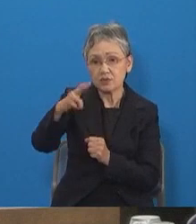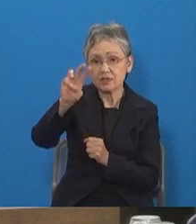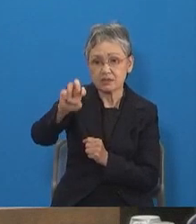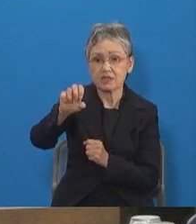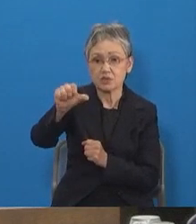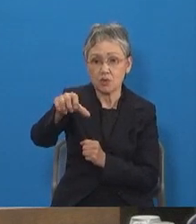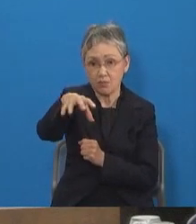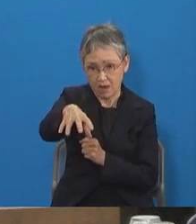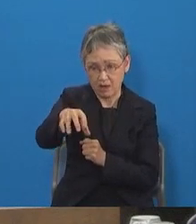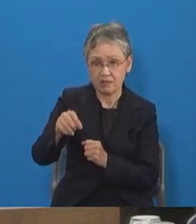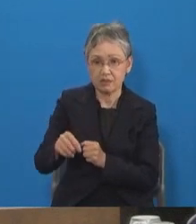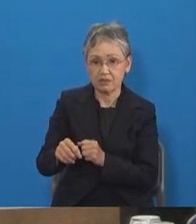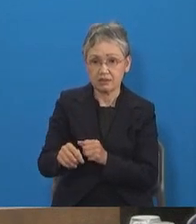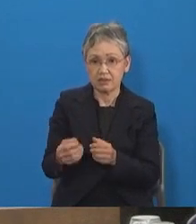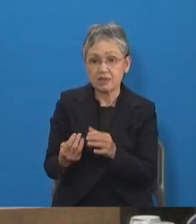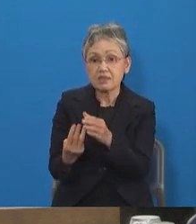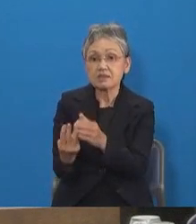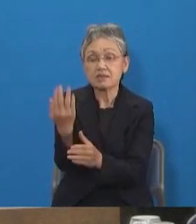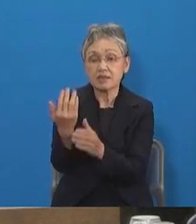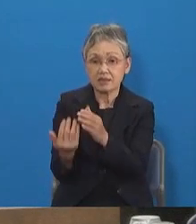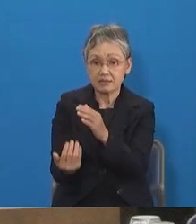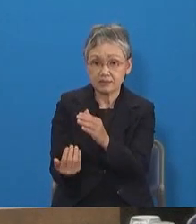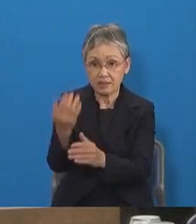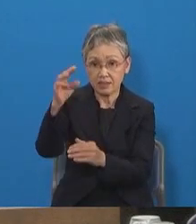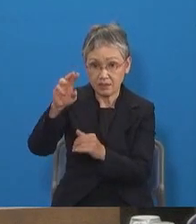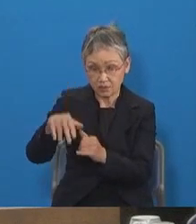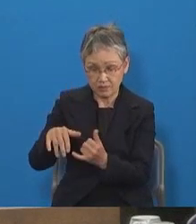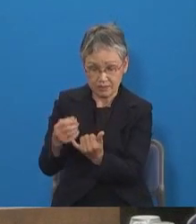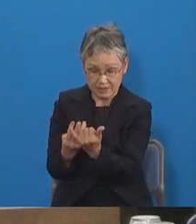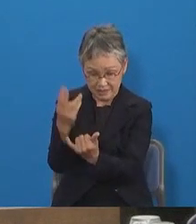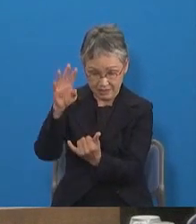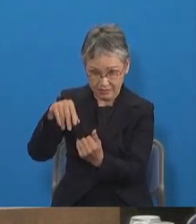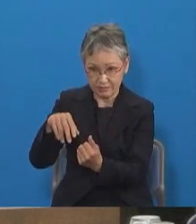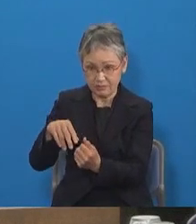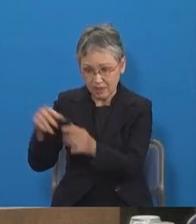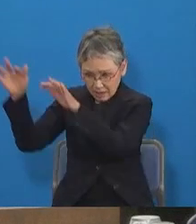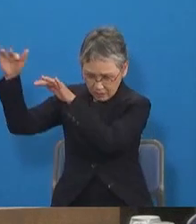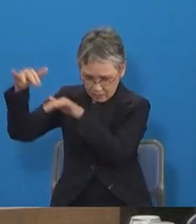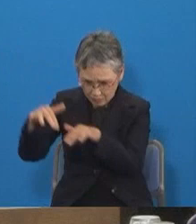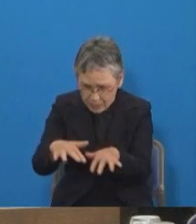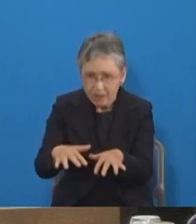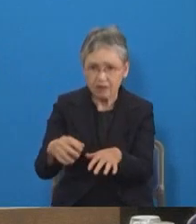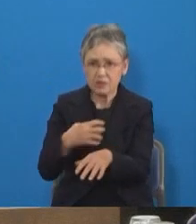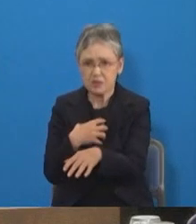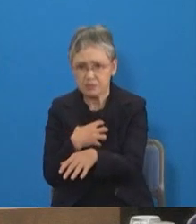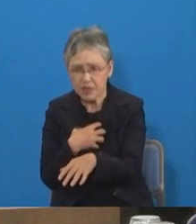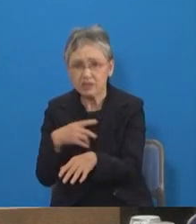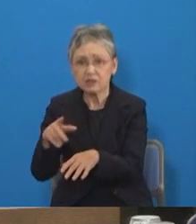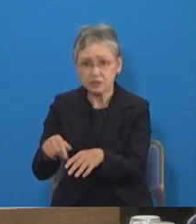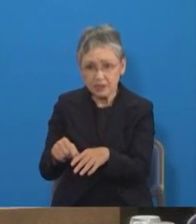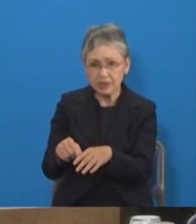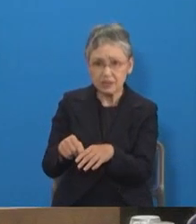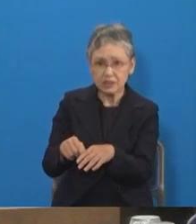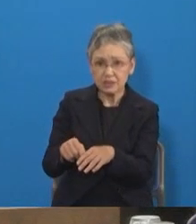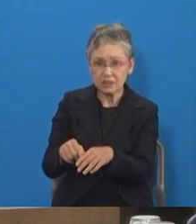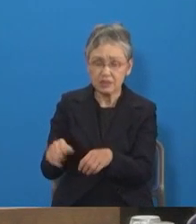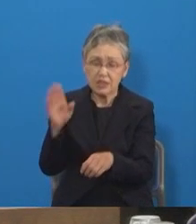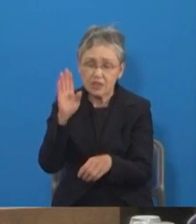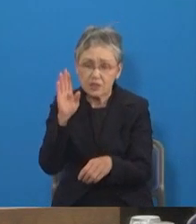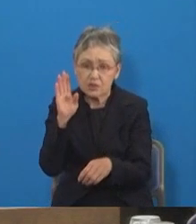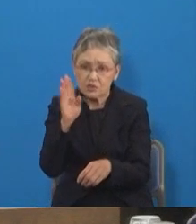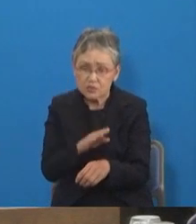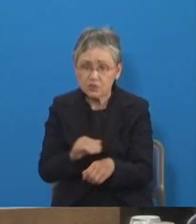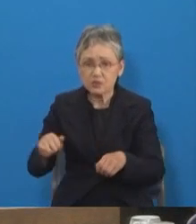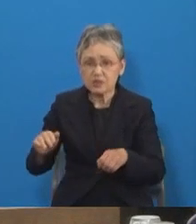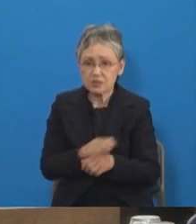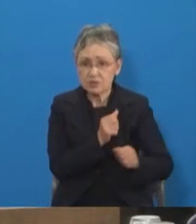や土砂災害が発生し、または発生する恐れがある場合における円滑かつ迅速な避